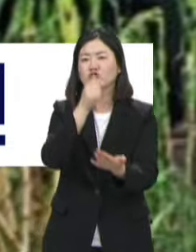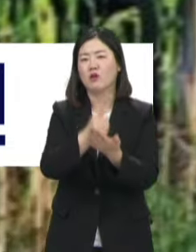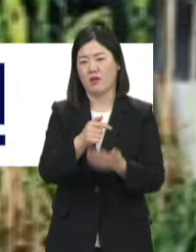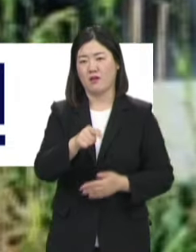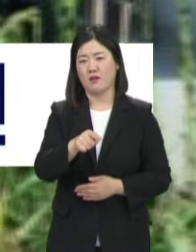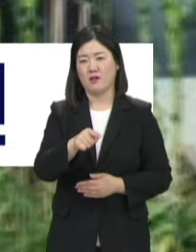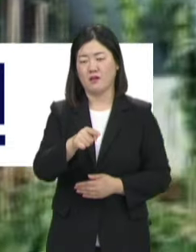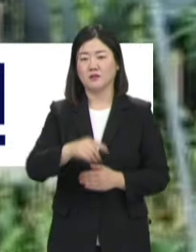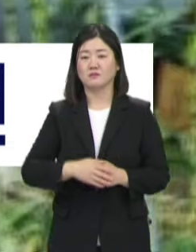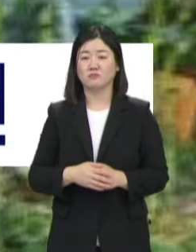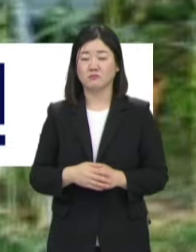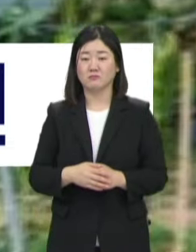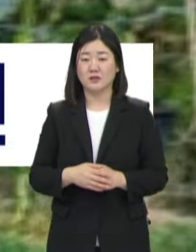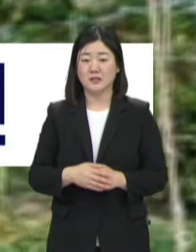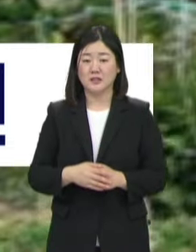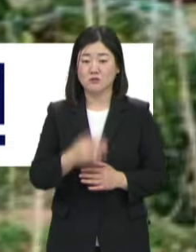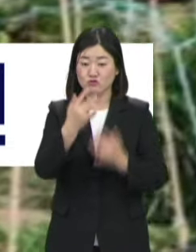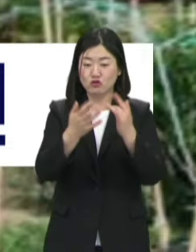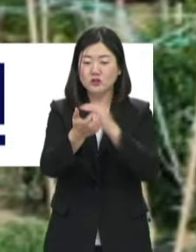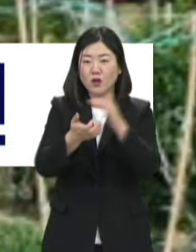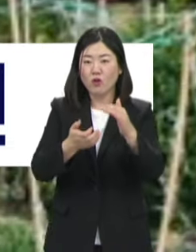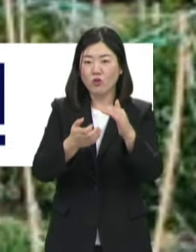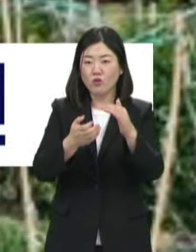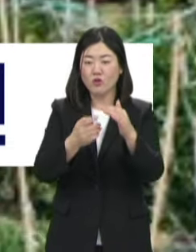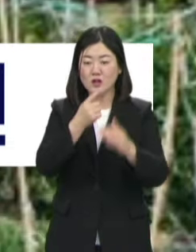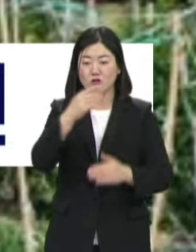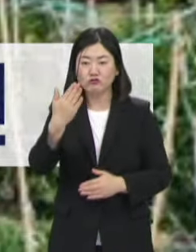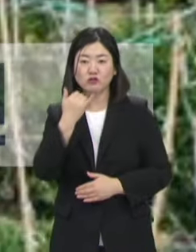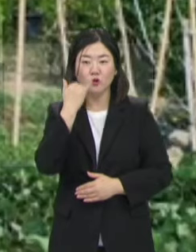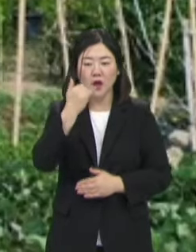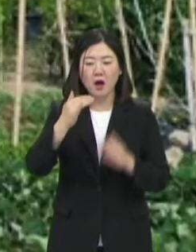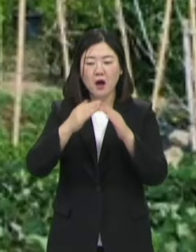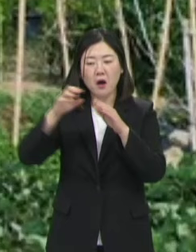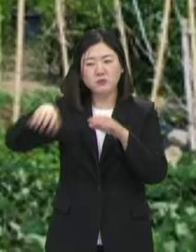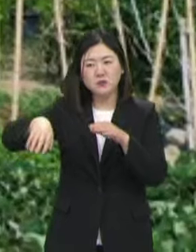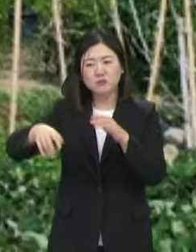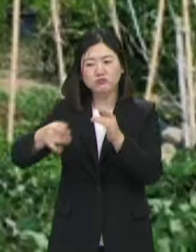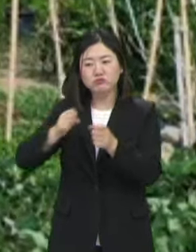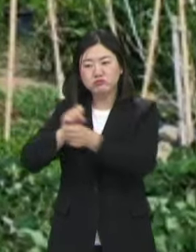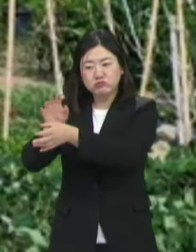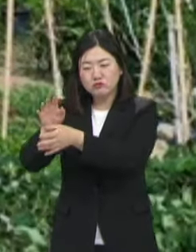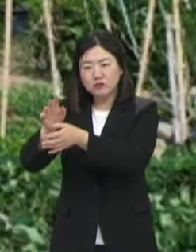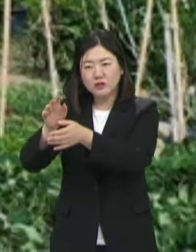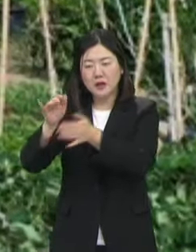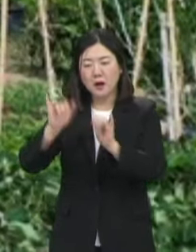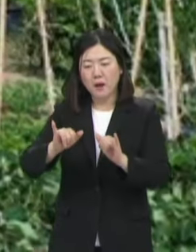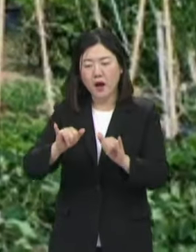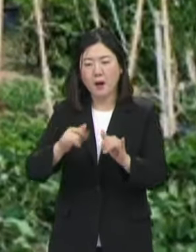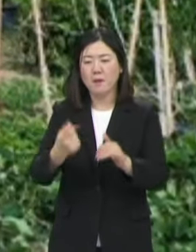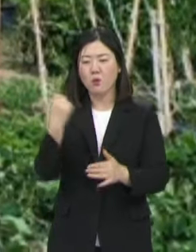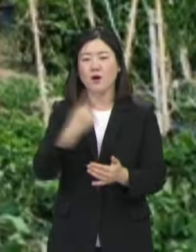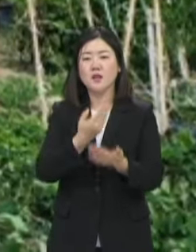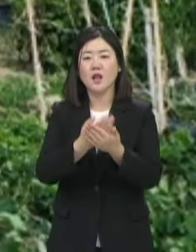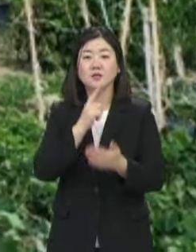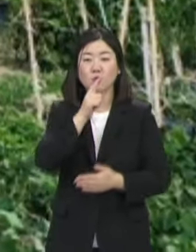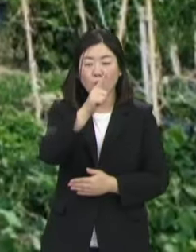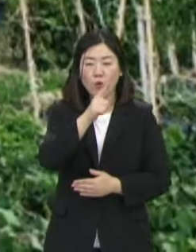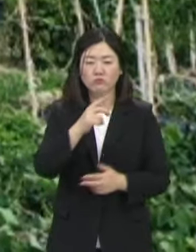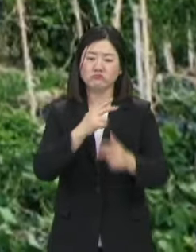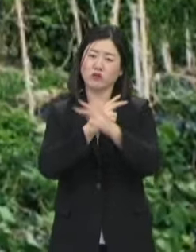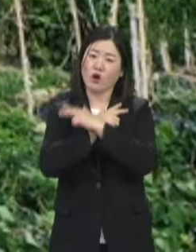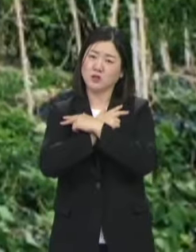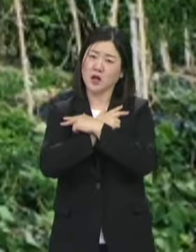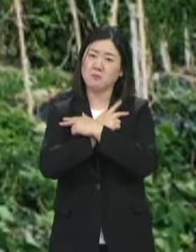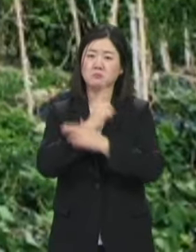있습니다 씨는 불을 지르기 전 소방서의 옆집으로 불이 번지지 않도록 빨리 와 달라고 신고했으며 정장까지